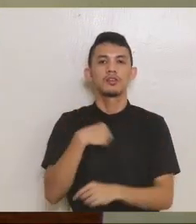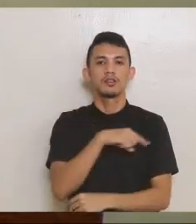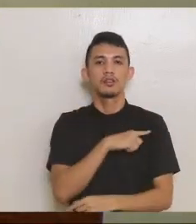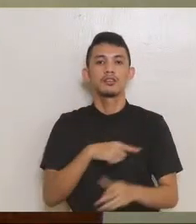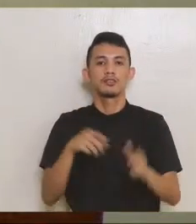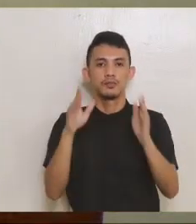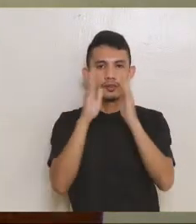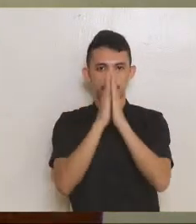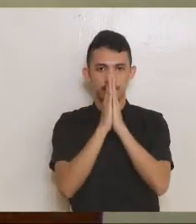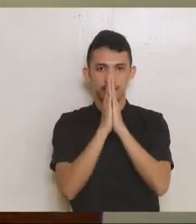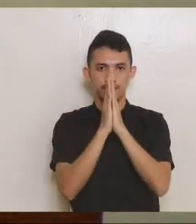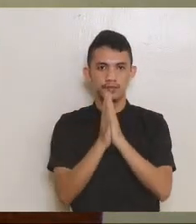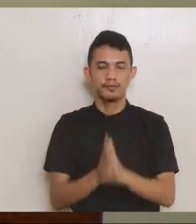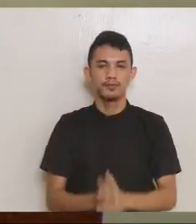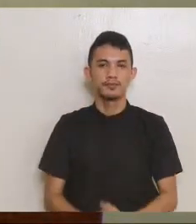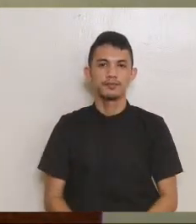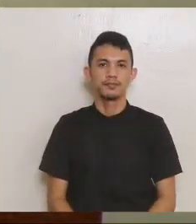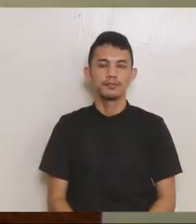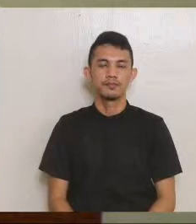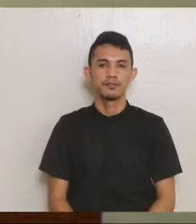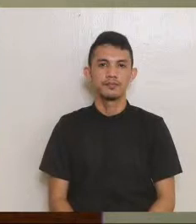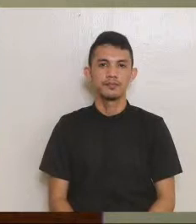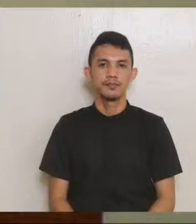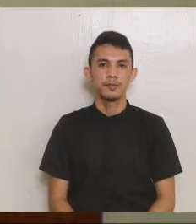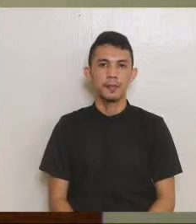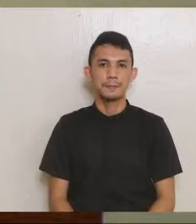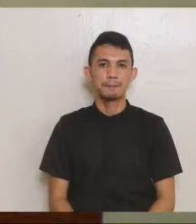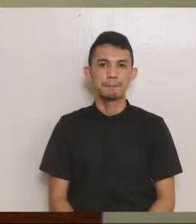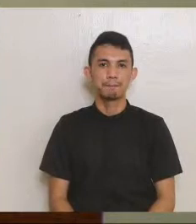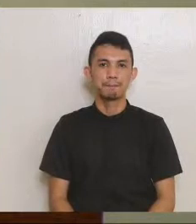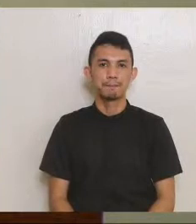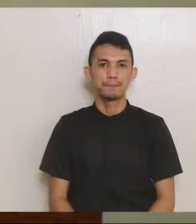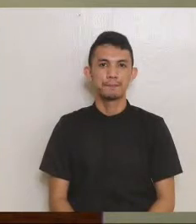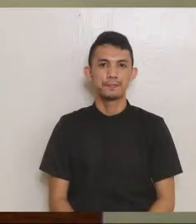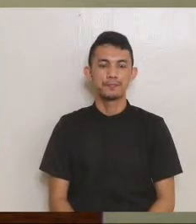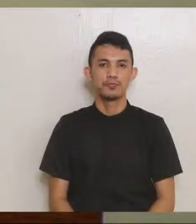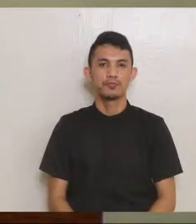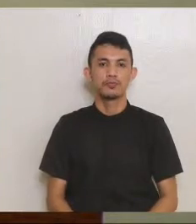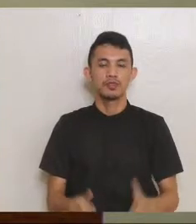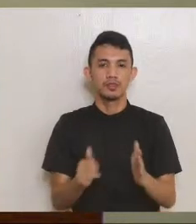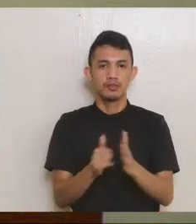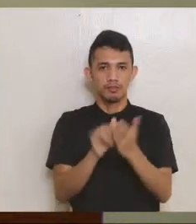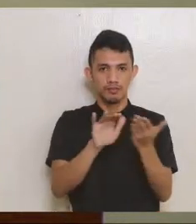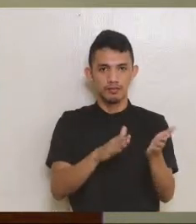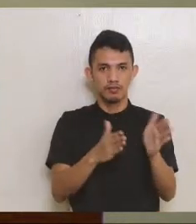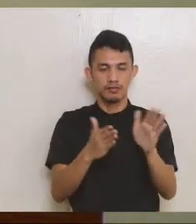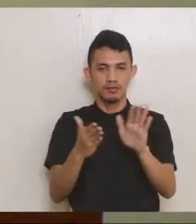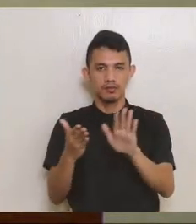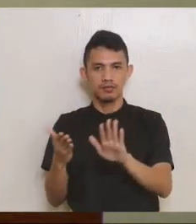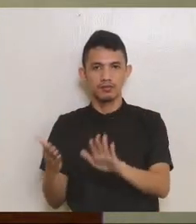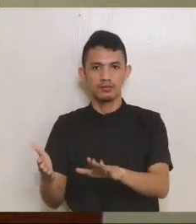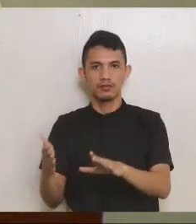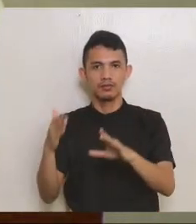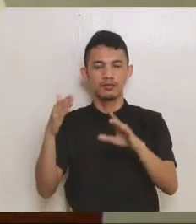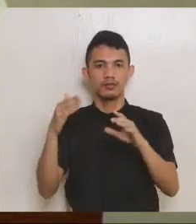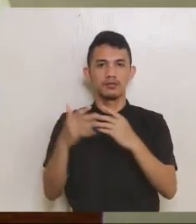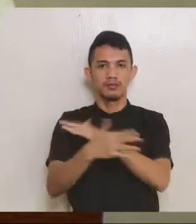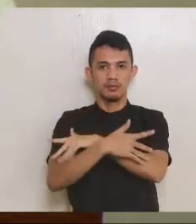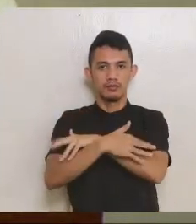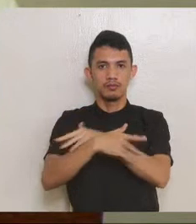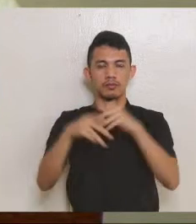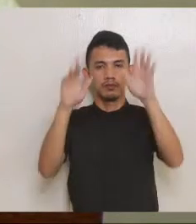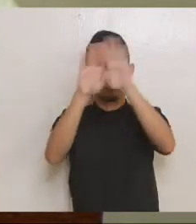sa Ginoo. Umari ka, Espiritu Santo. Nga ang mga nangamatay, mahilo na sa langit nung